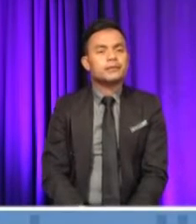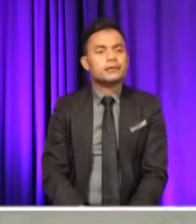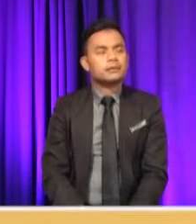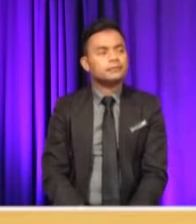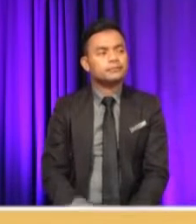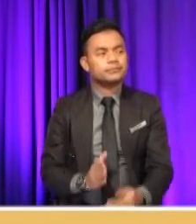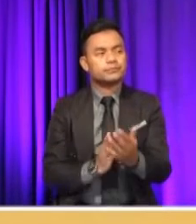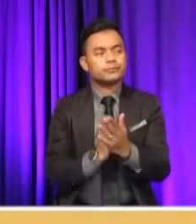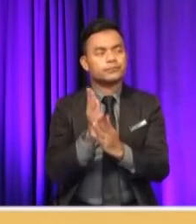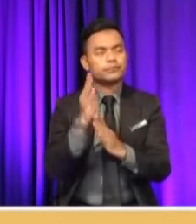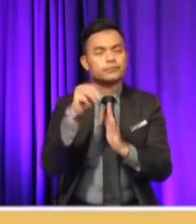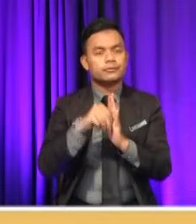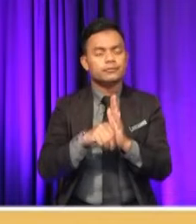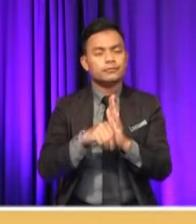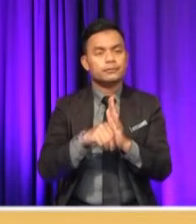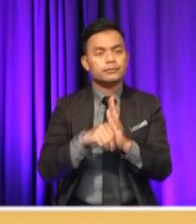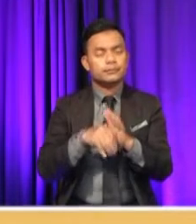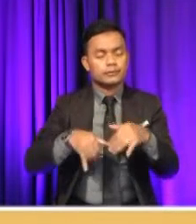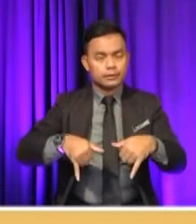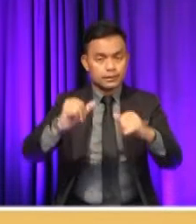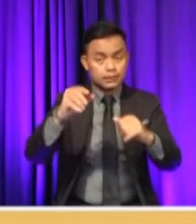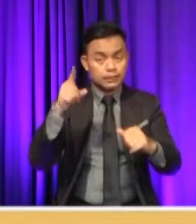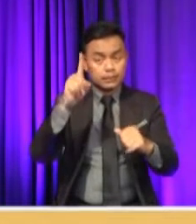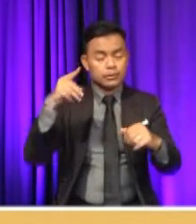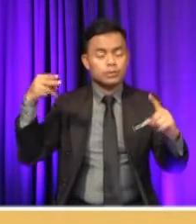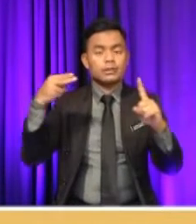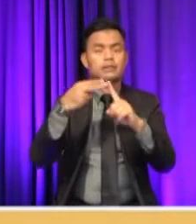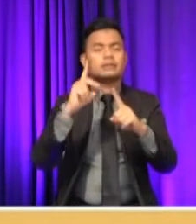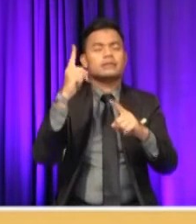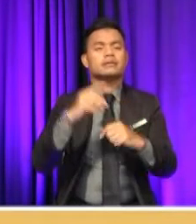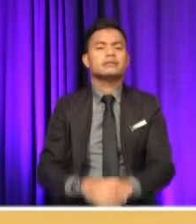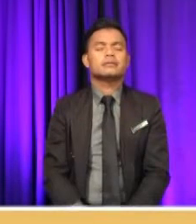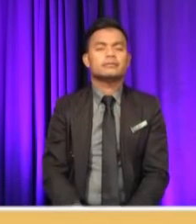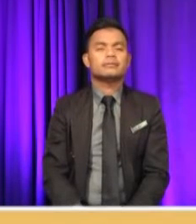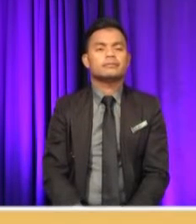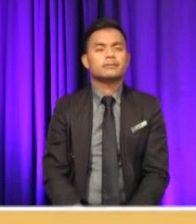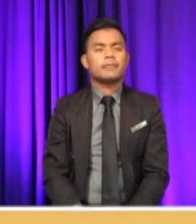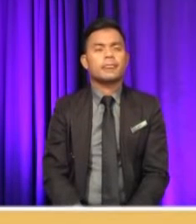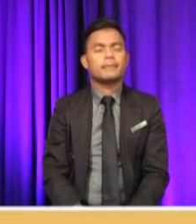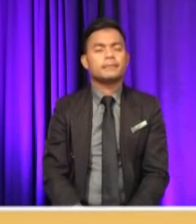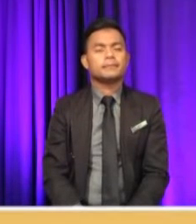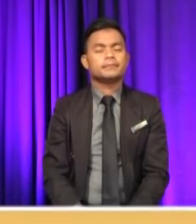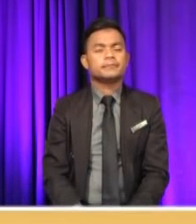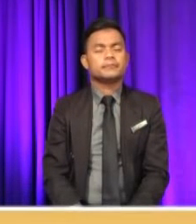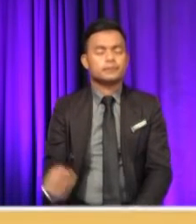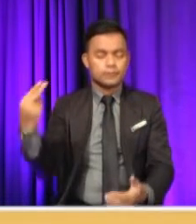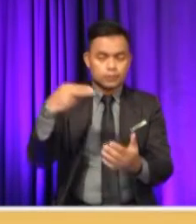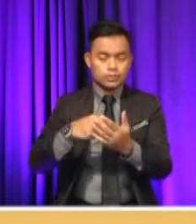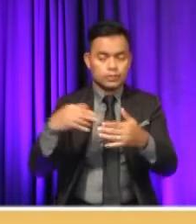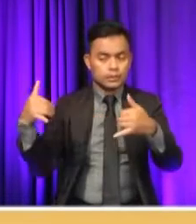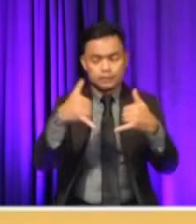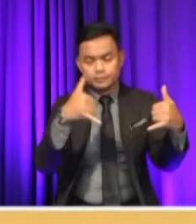terus mengalir sehala saja. Betul, bagus. Beza dia arus ulang-alik, arah aliran dia